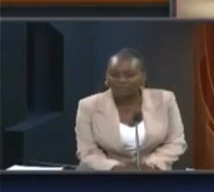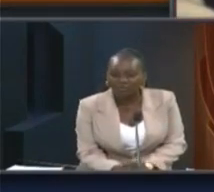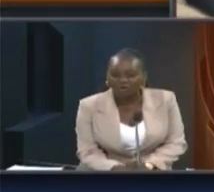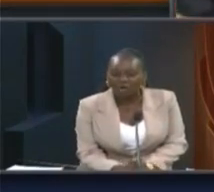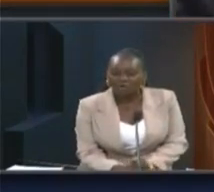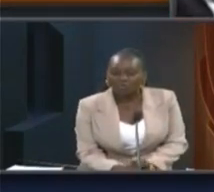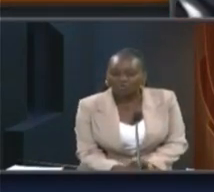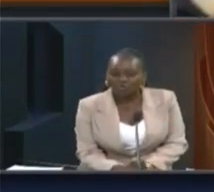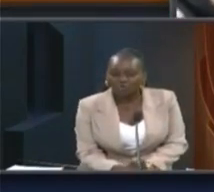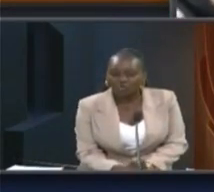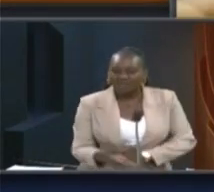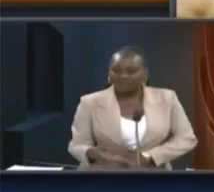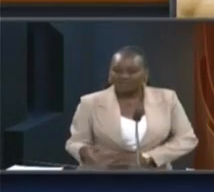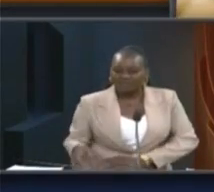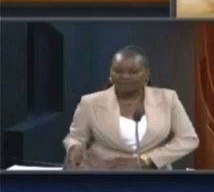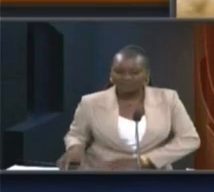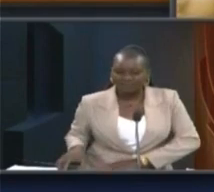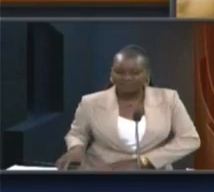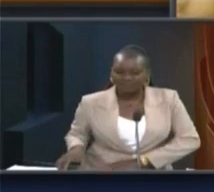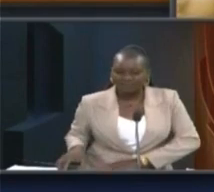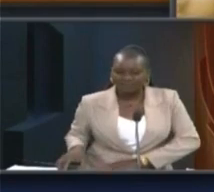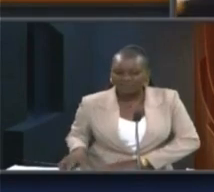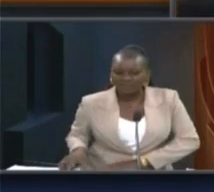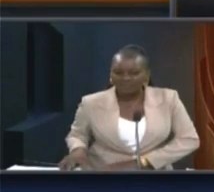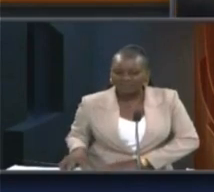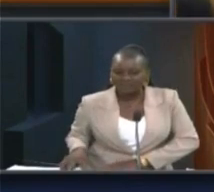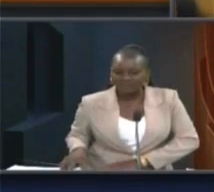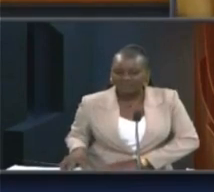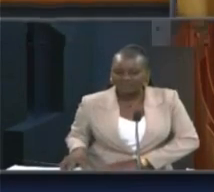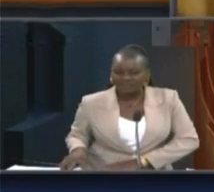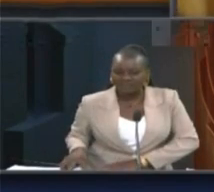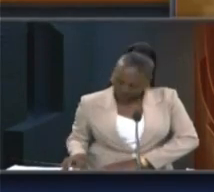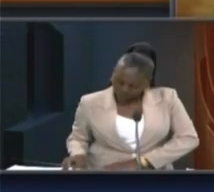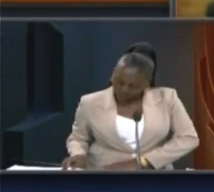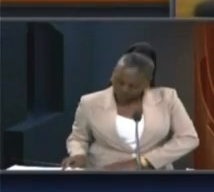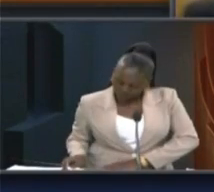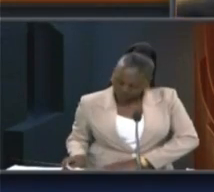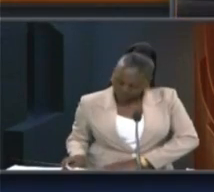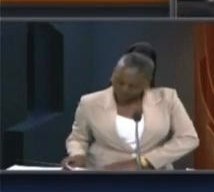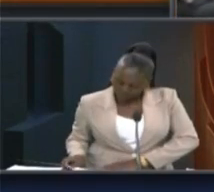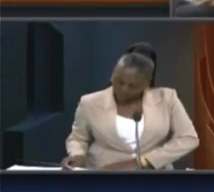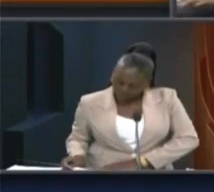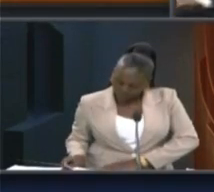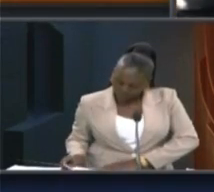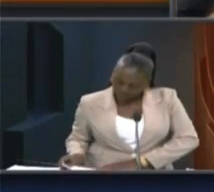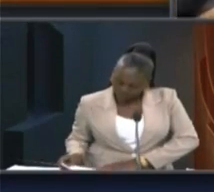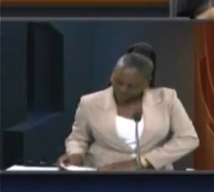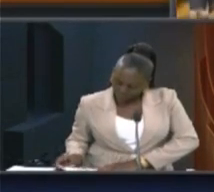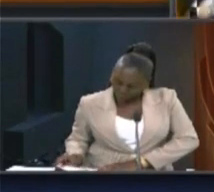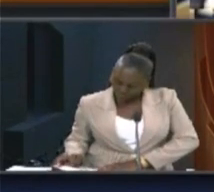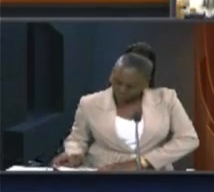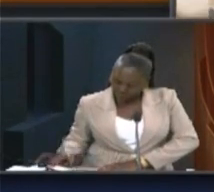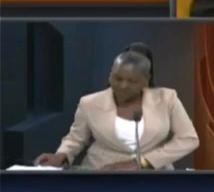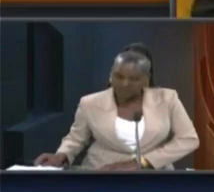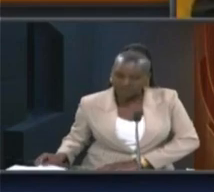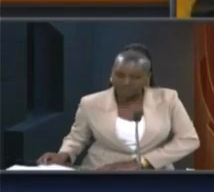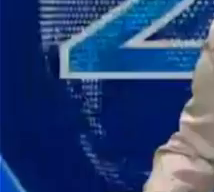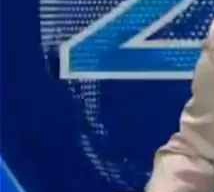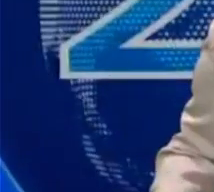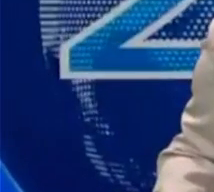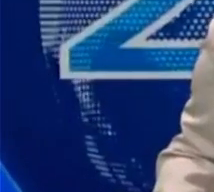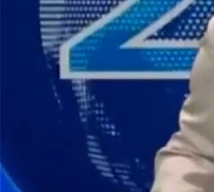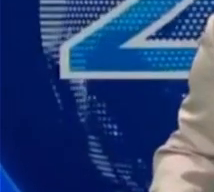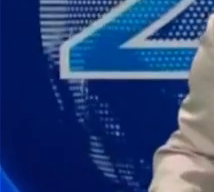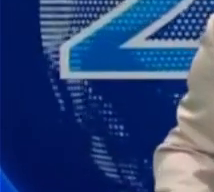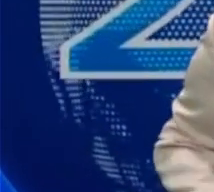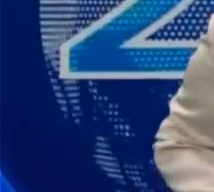des urnes, ne joue que sur la transparence et l'inclusivité des élections de décembre 2014. Voilà tout pour les titres, mesdames,